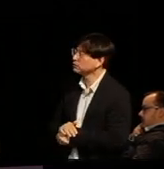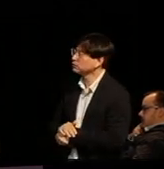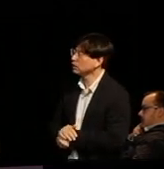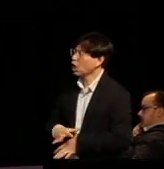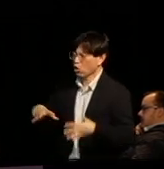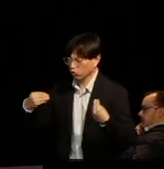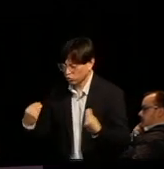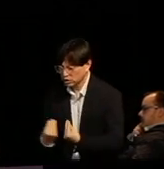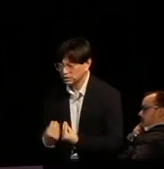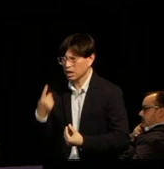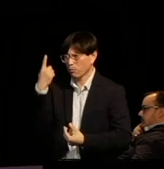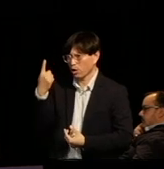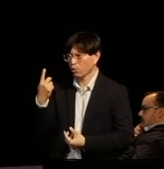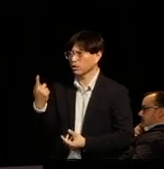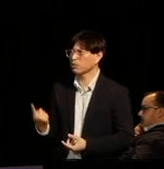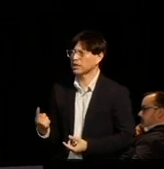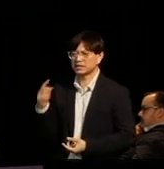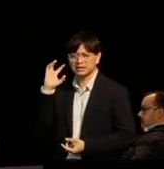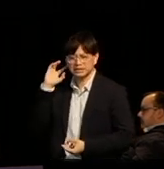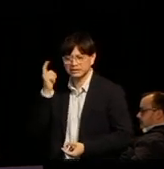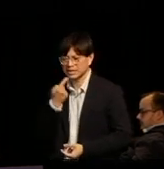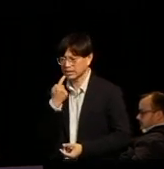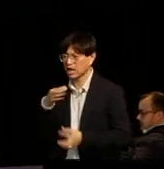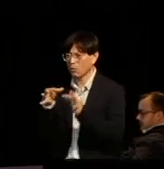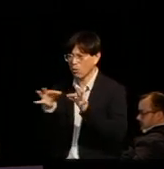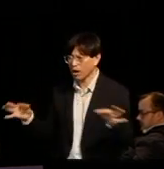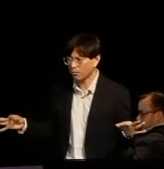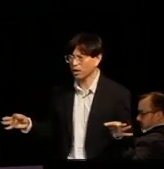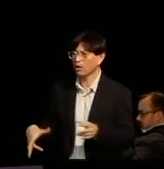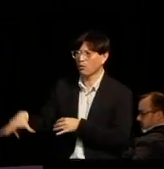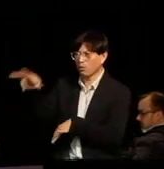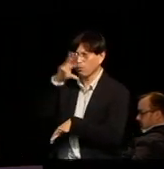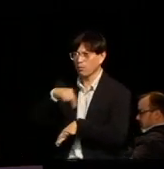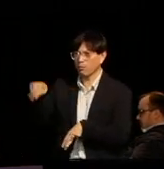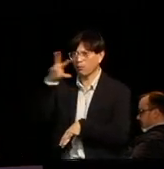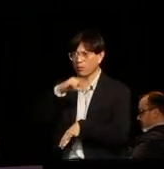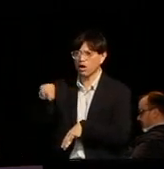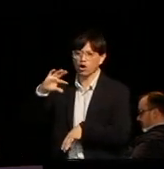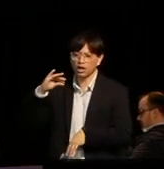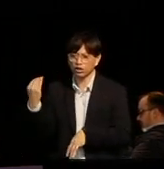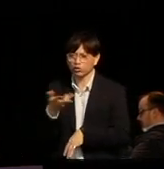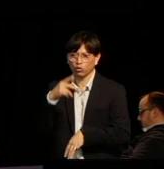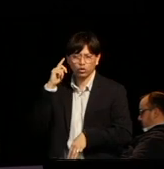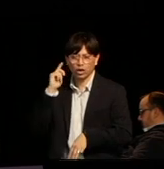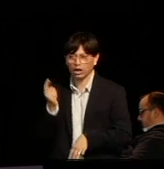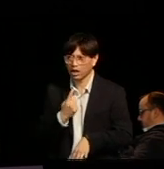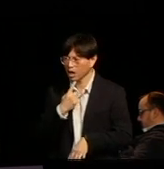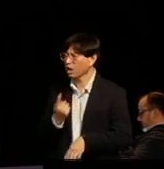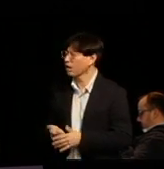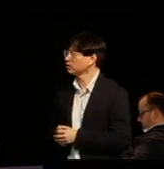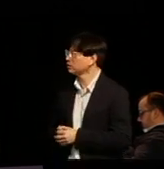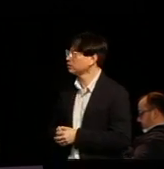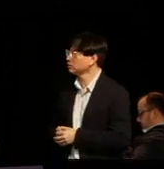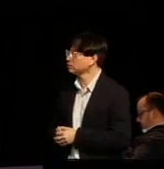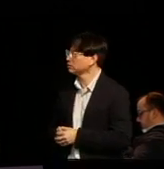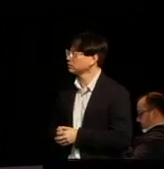tutti insieme so ascoltiamo la parola tutti insieme per esempio parliamo un po' di ciò che abbiamo ascoltato e poi invece una parte che è un po'